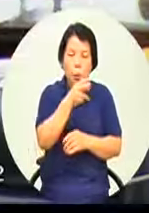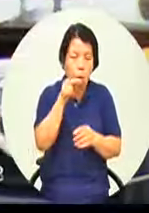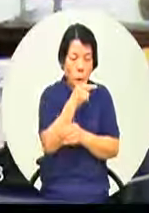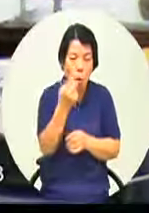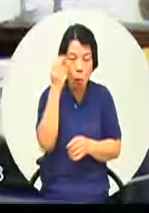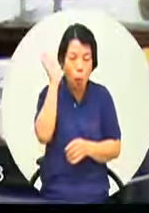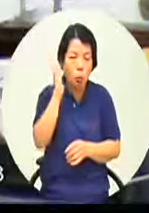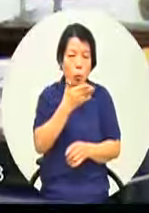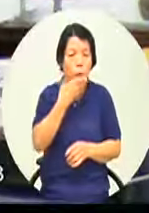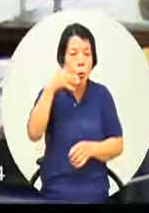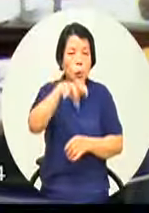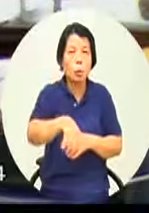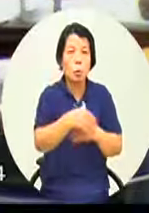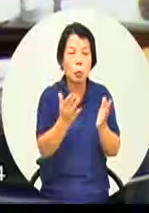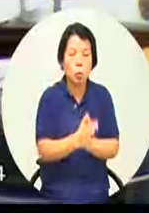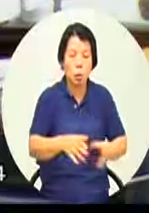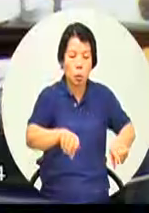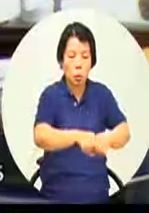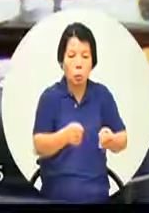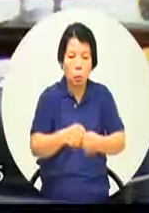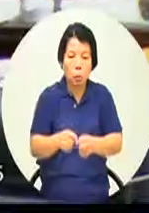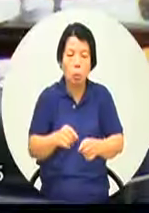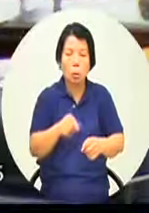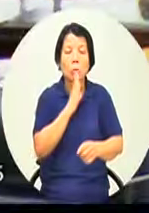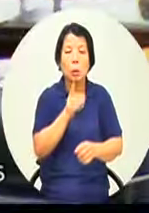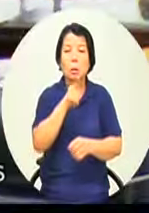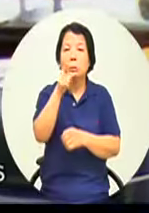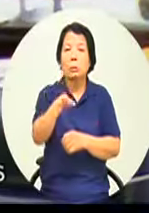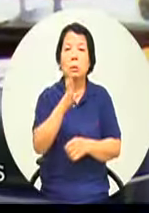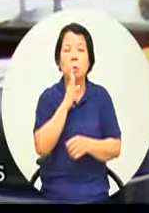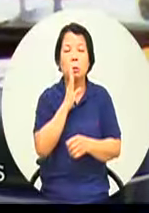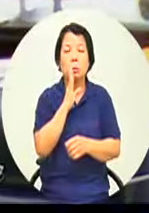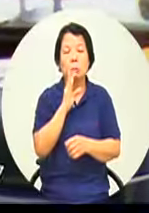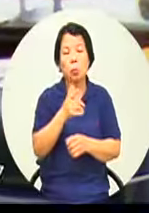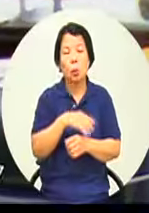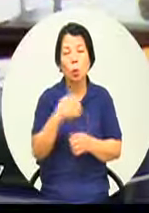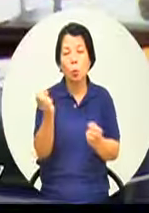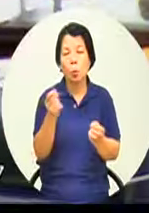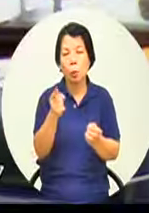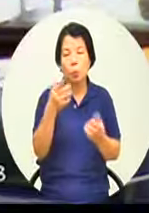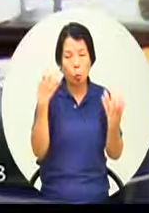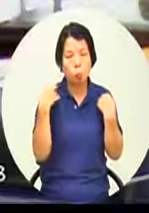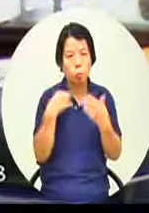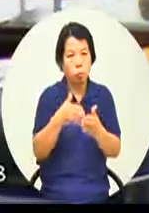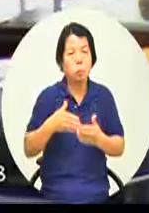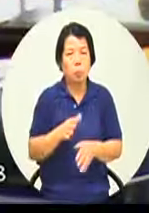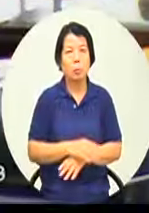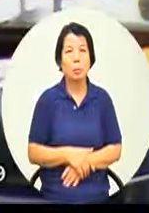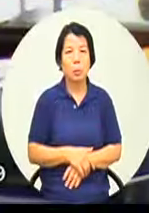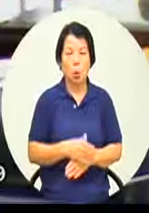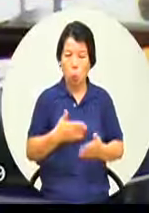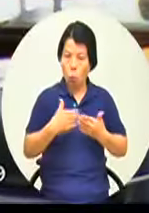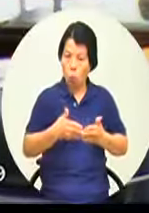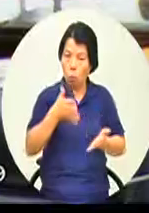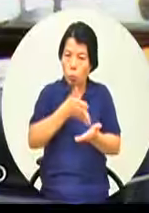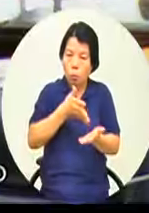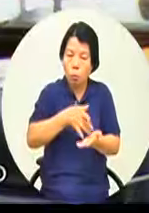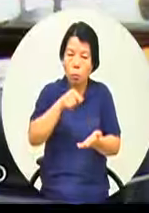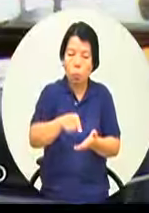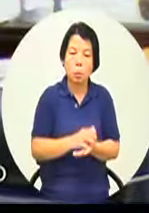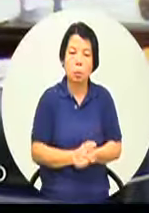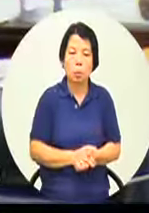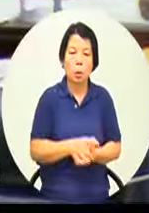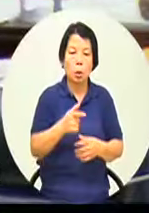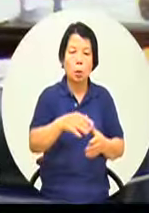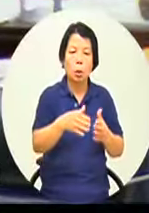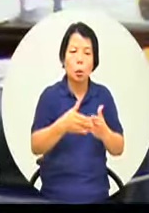因为那追供车沟派去，有时候是你们的问题。那因为特别提出来，是因为你们跟我们民生